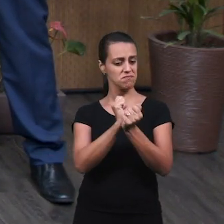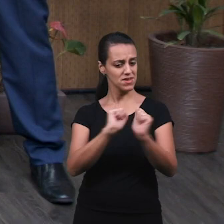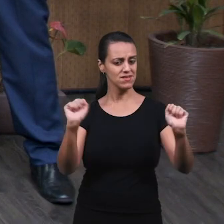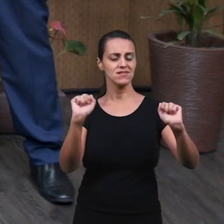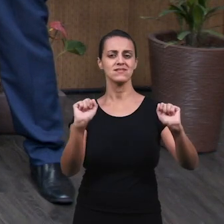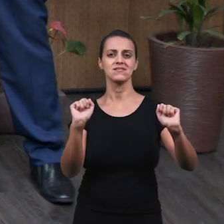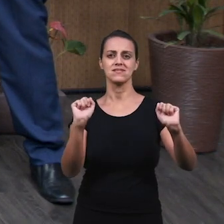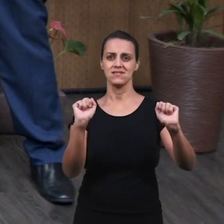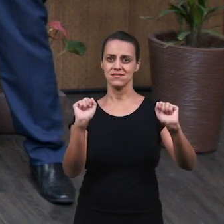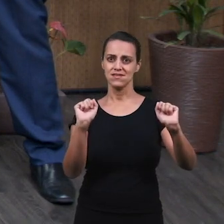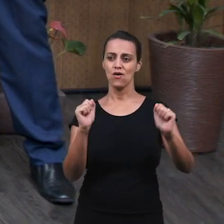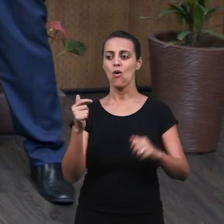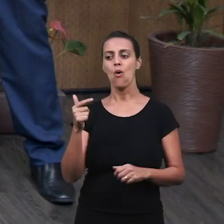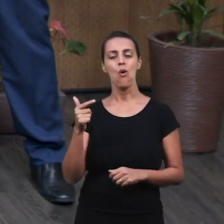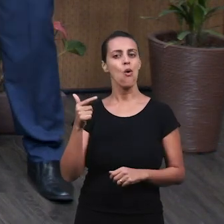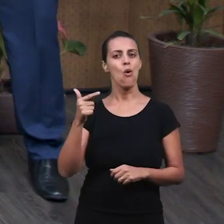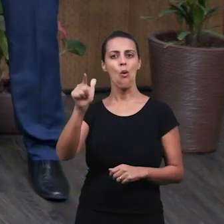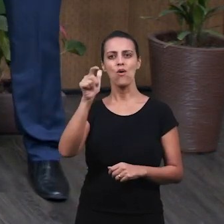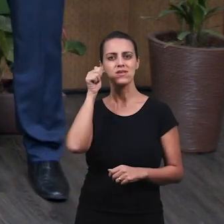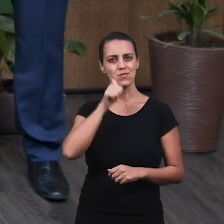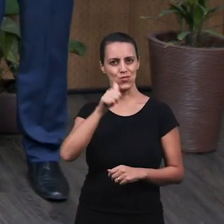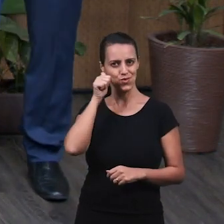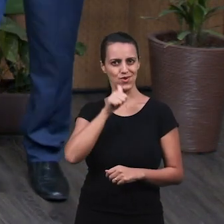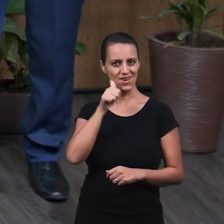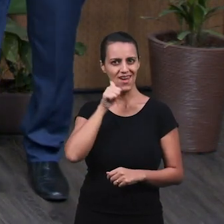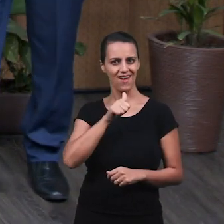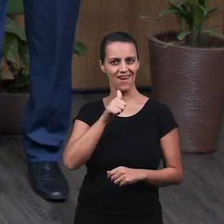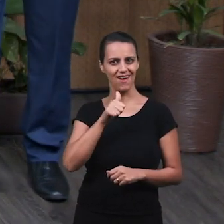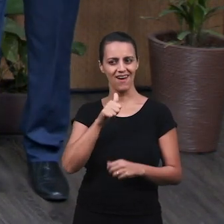dans une autre femme. Et là,